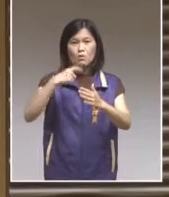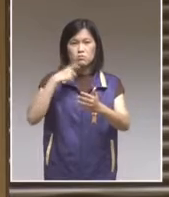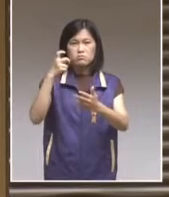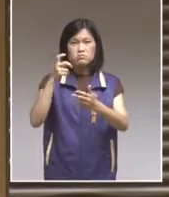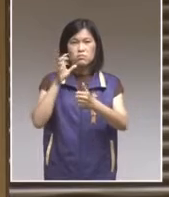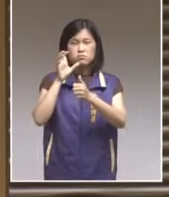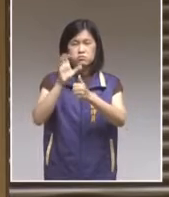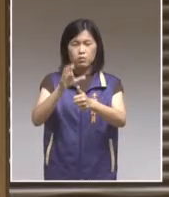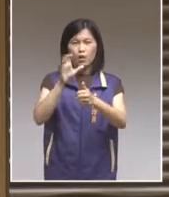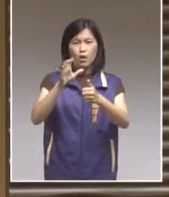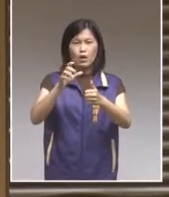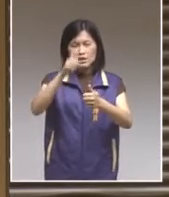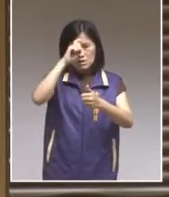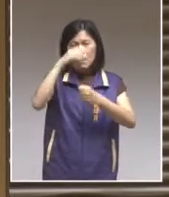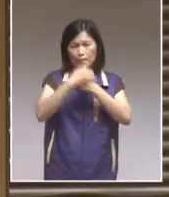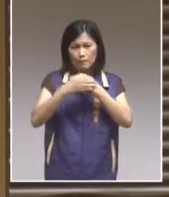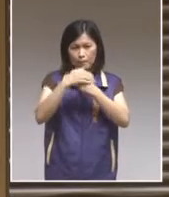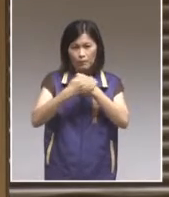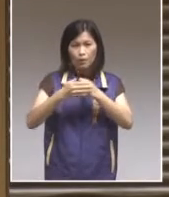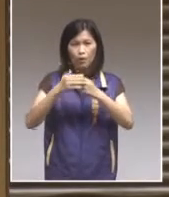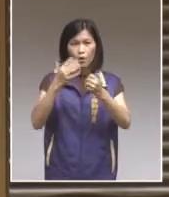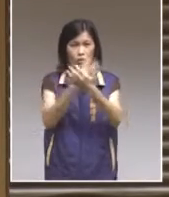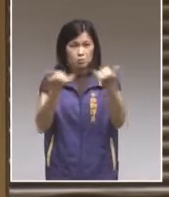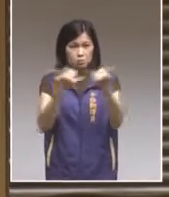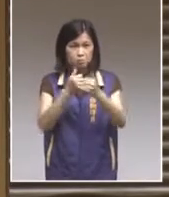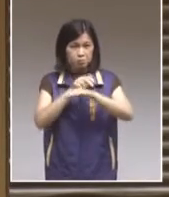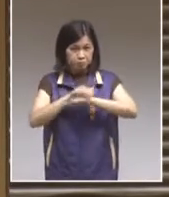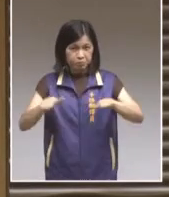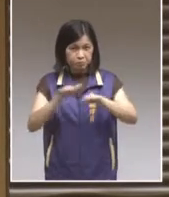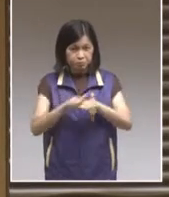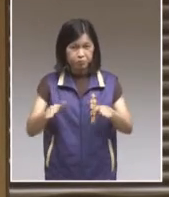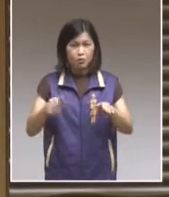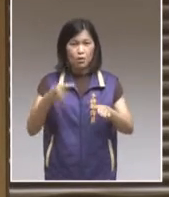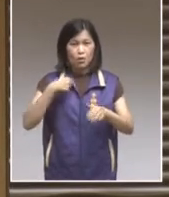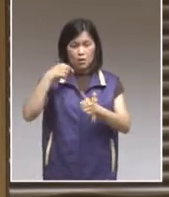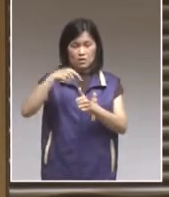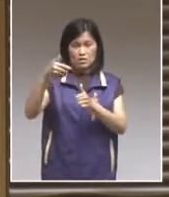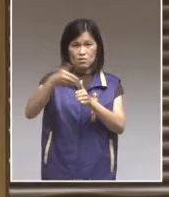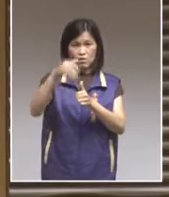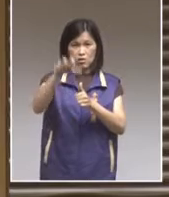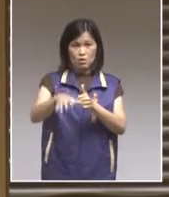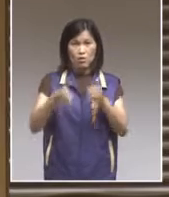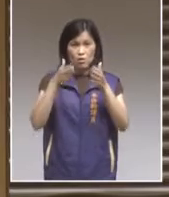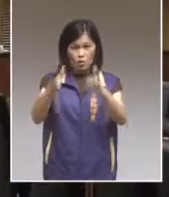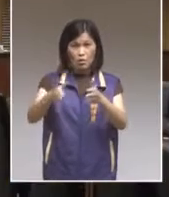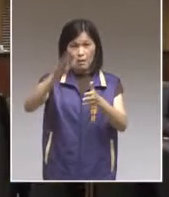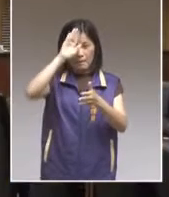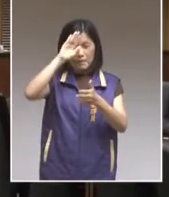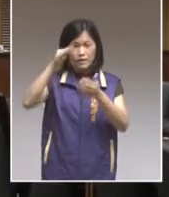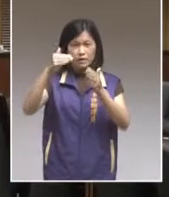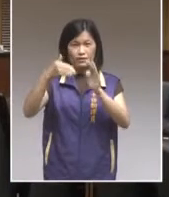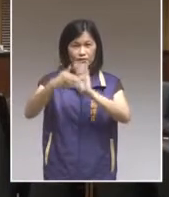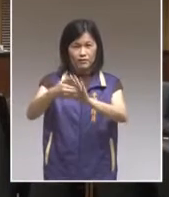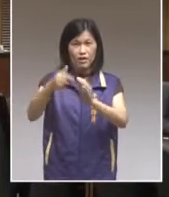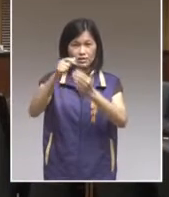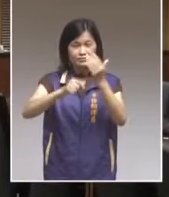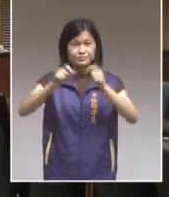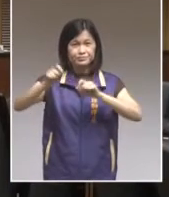保障学生的一个安全。好，以上是教育局针对校园防疫的部分做了报告，谢谢。 好，谢谢，